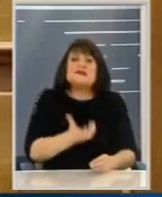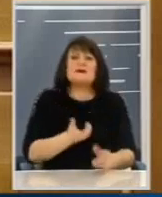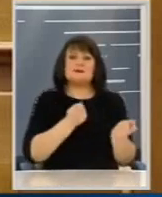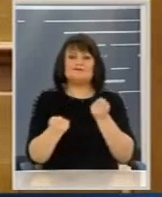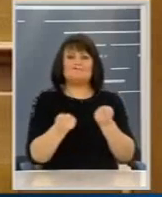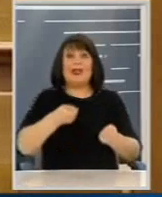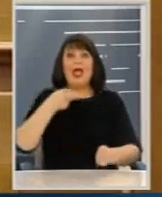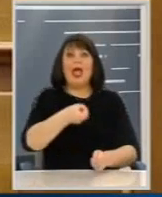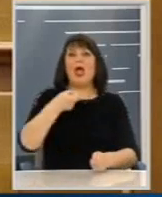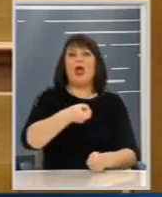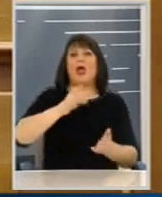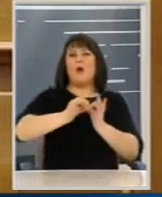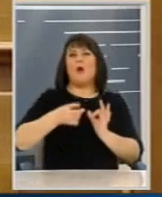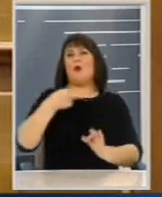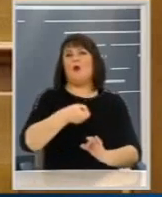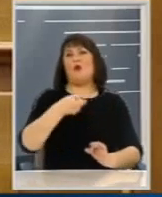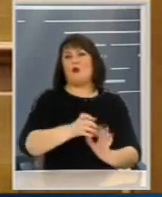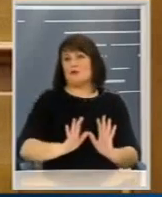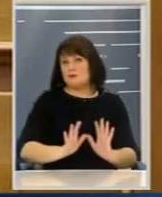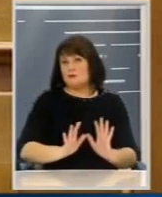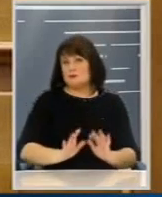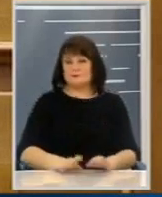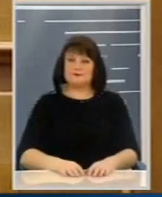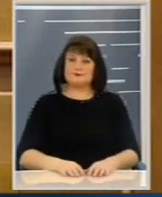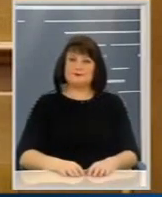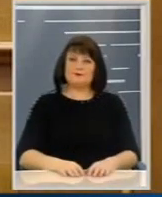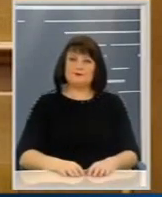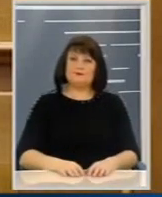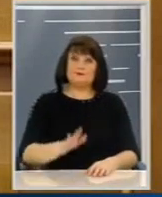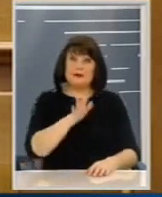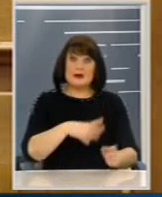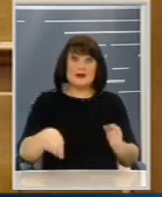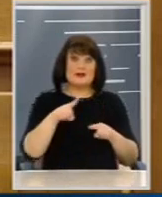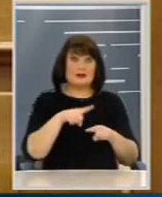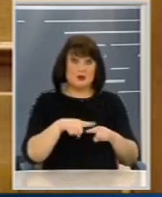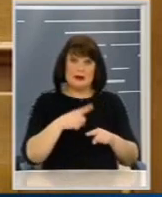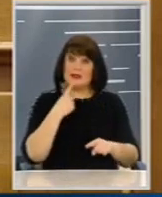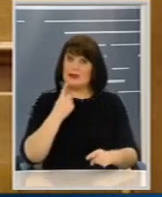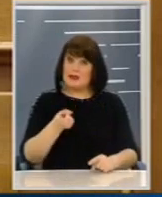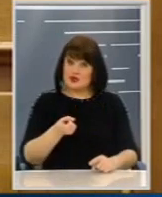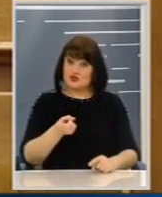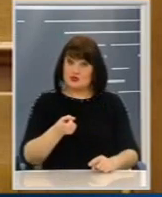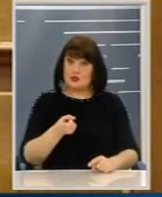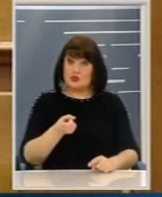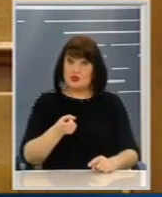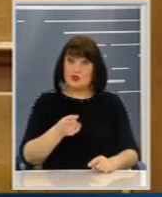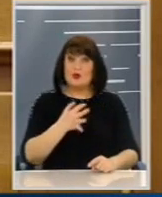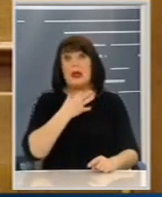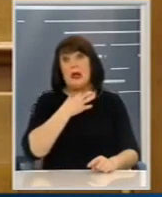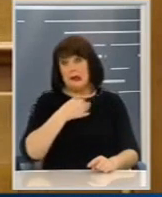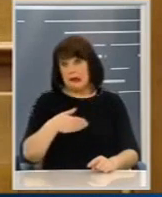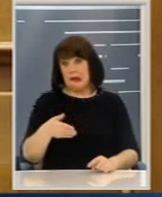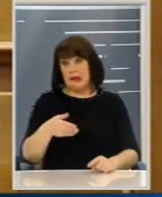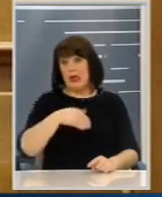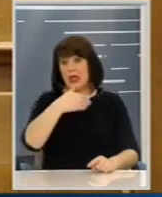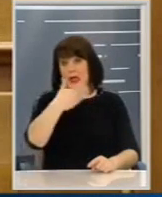οργανωμένης εγκληματικότητας. Και για να έχετε και τα πανελλαδικά στοιχεία, να σας τα πω και αυτά, μήπως και τα χρειαστείτε σε κάποια